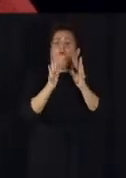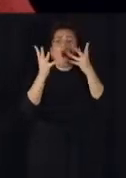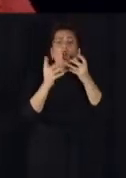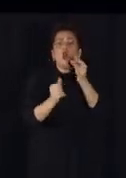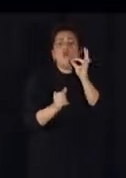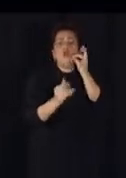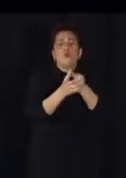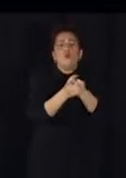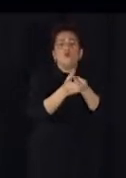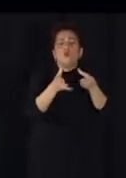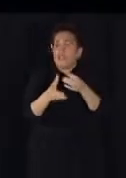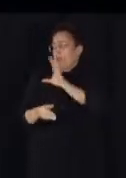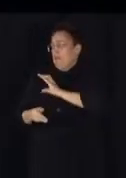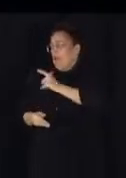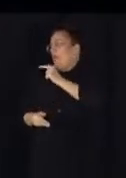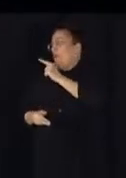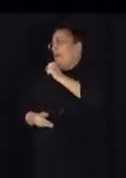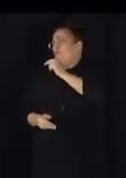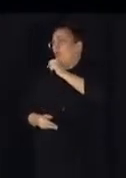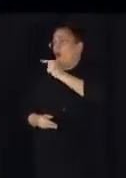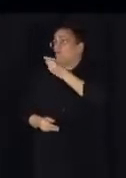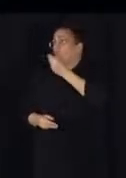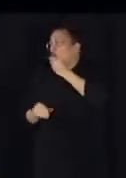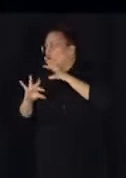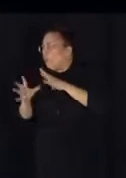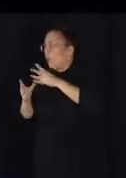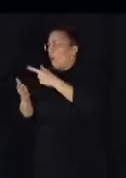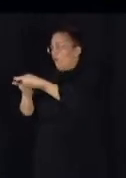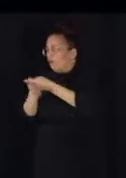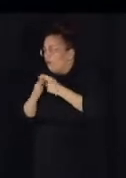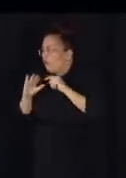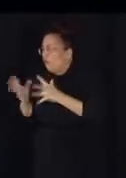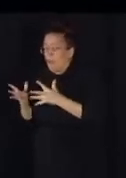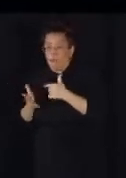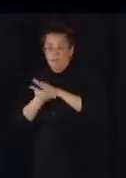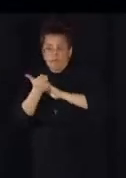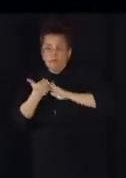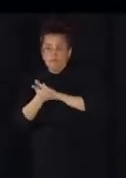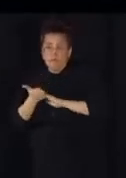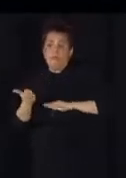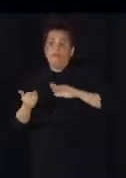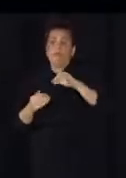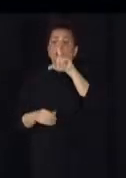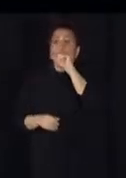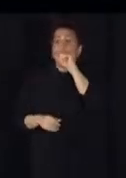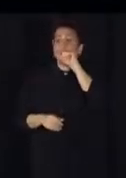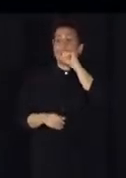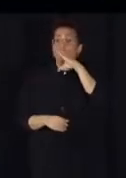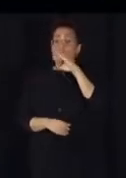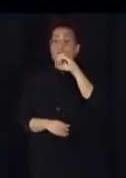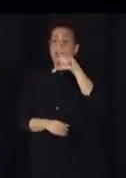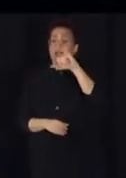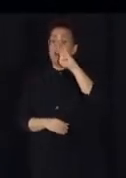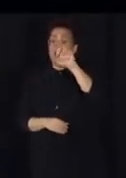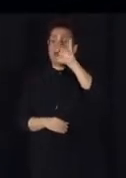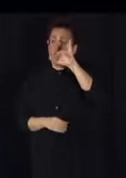responsable. Le colibri de Pierre Rabhi s'est déjà brûlé les ailes depuis longtemps. Il est temps que tous les animaux